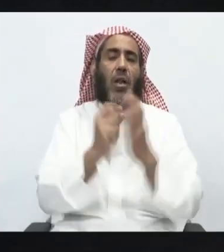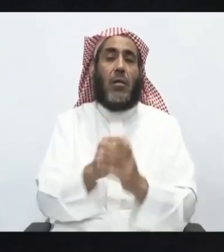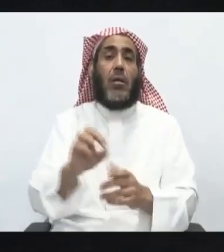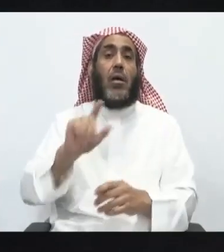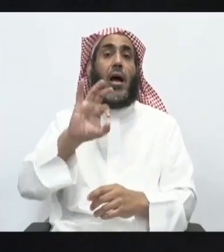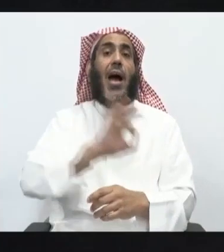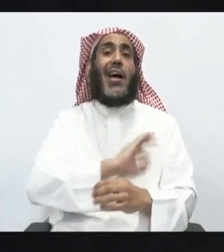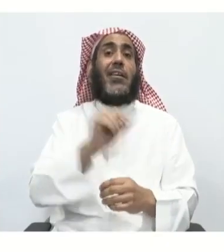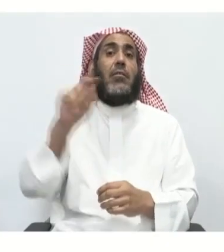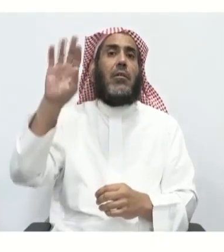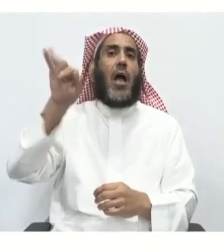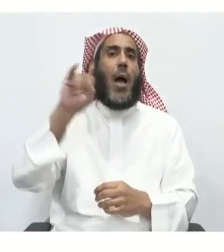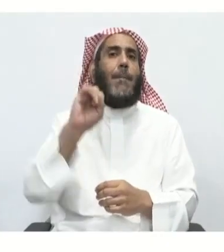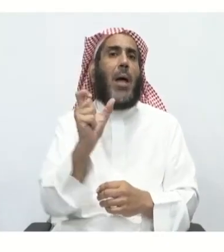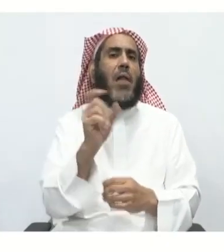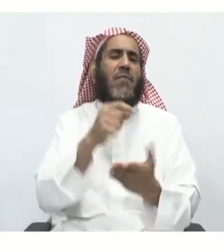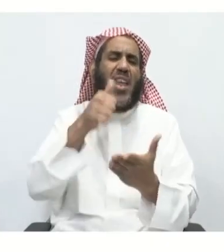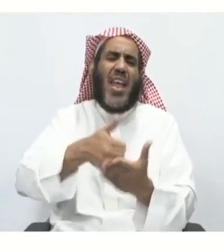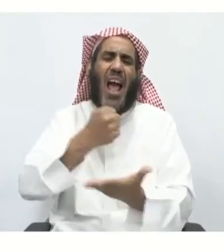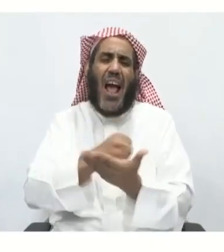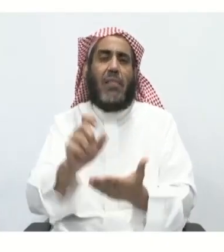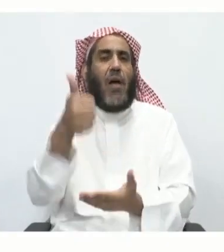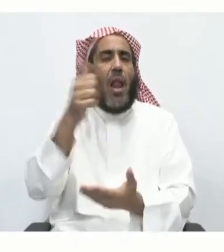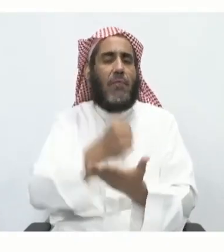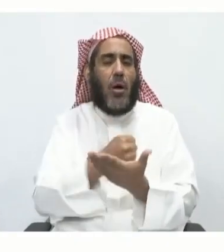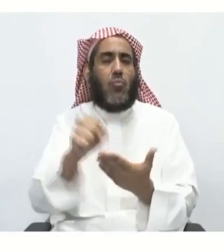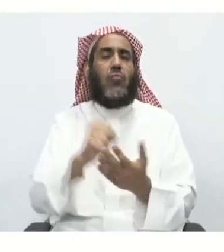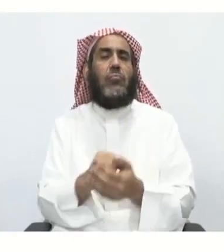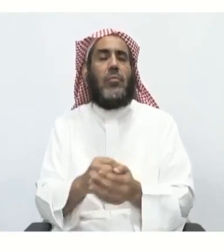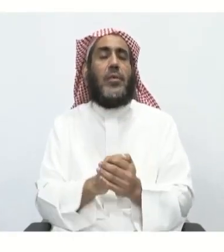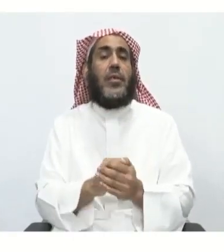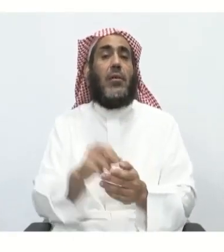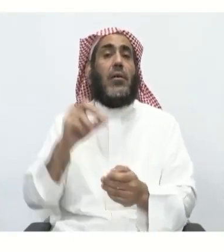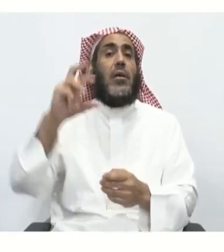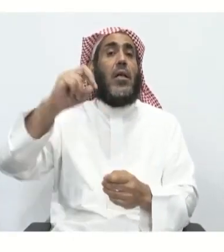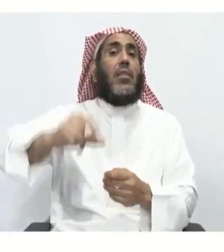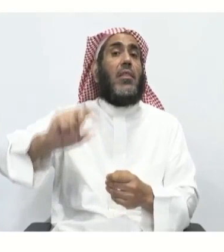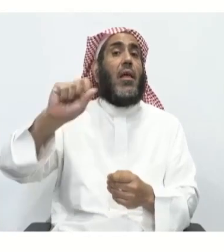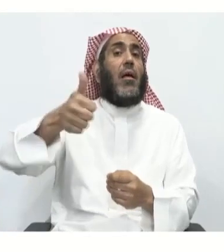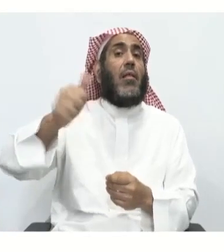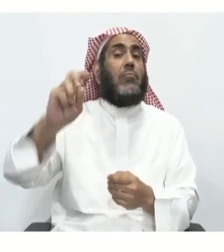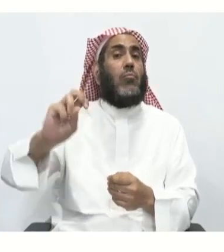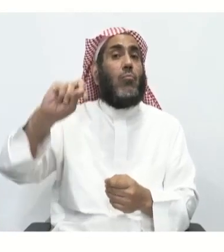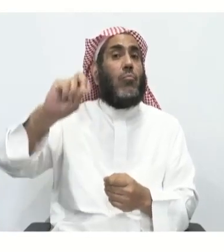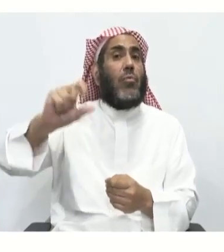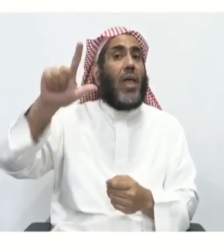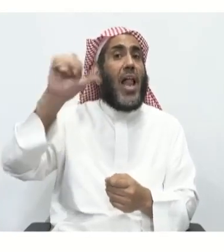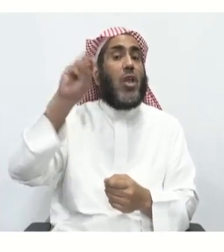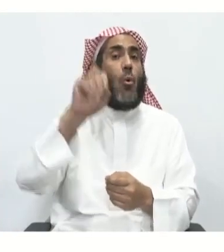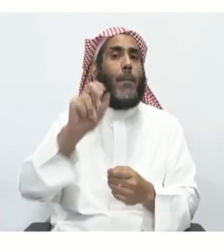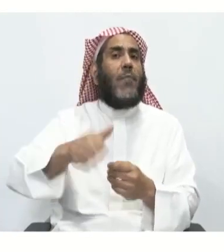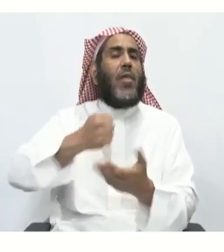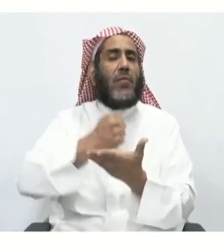الرحمن هنا حذف ايضا ذلكم جميل الايه الثانيه